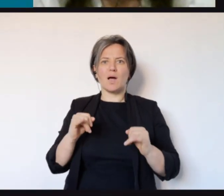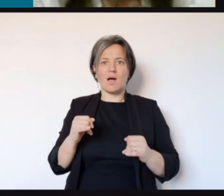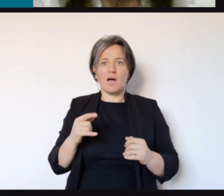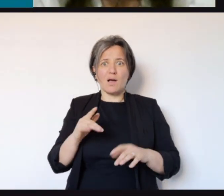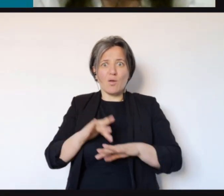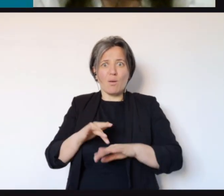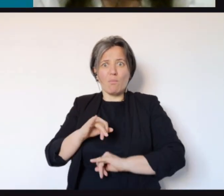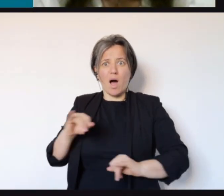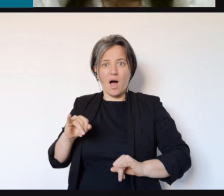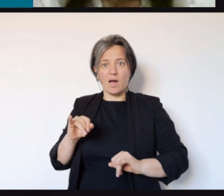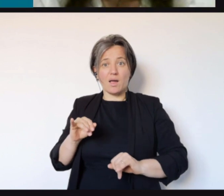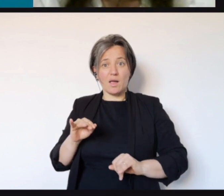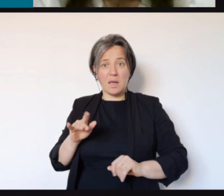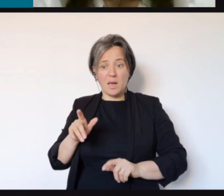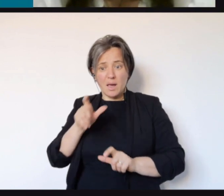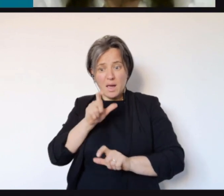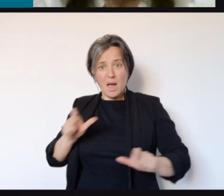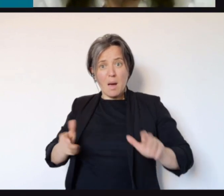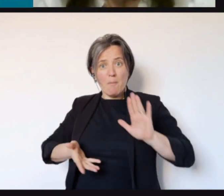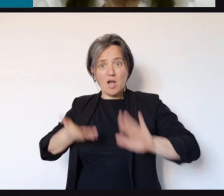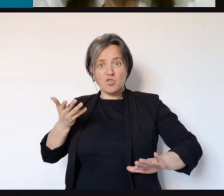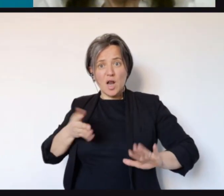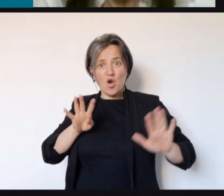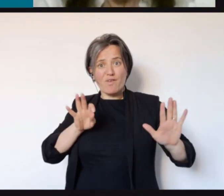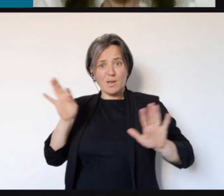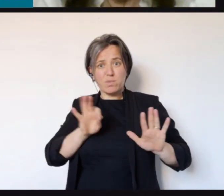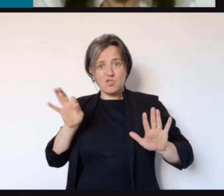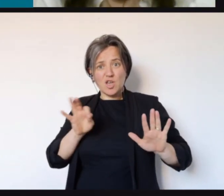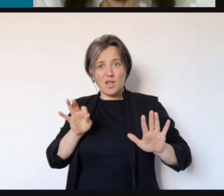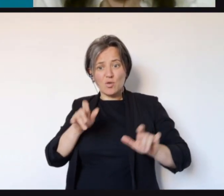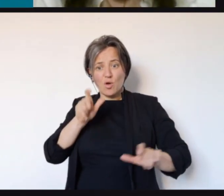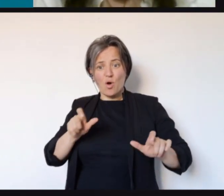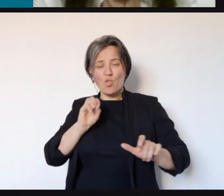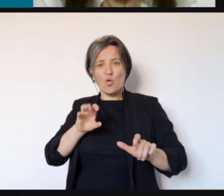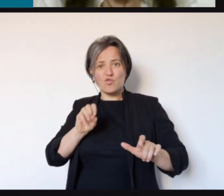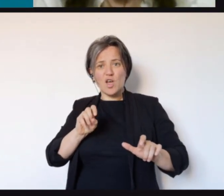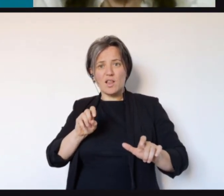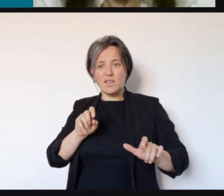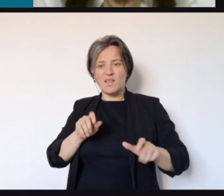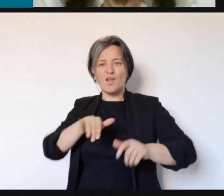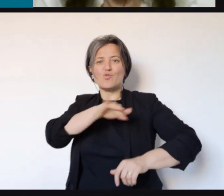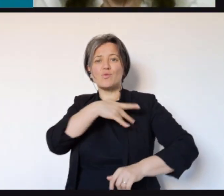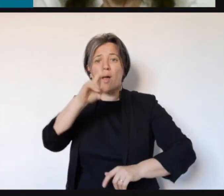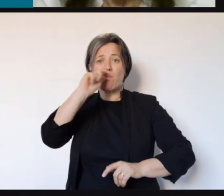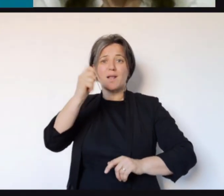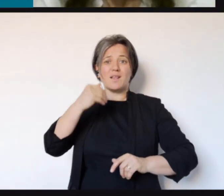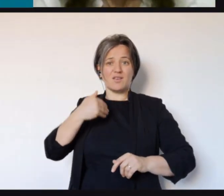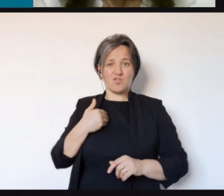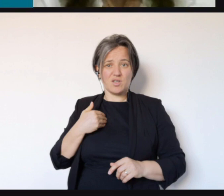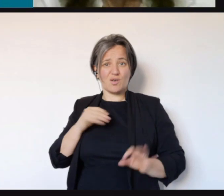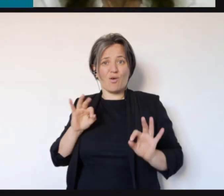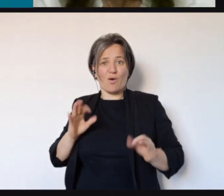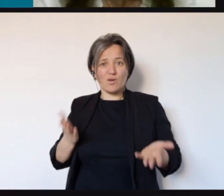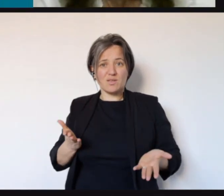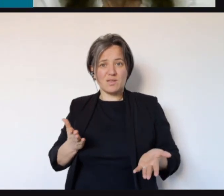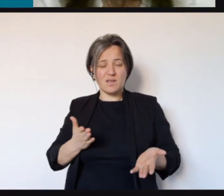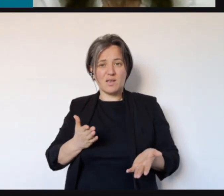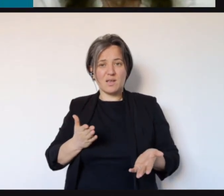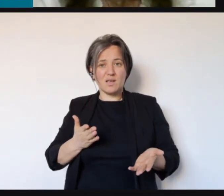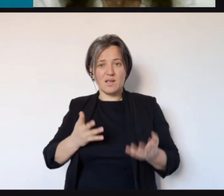fatto prima nel 90% dei casi, anche facendosi prendere in giro a volte dagli